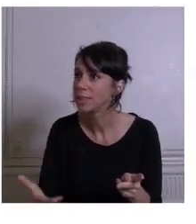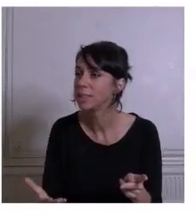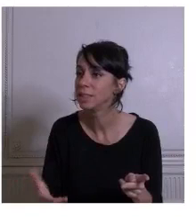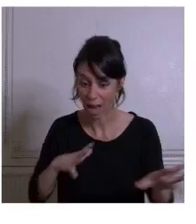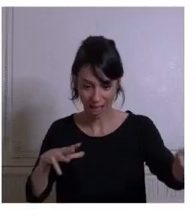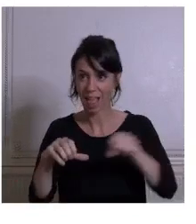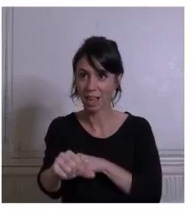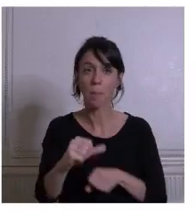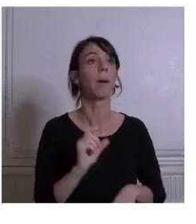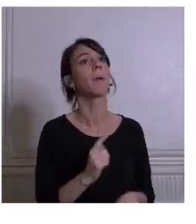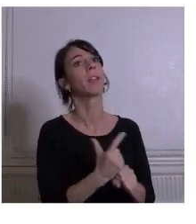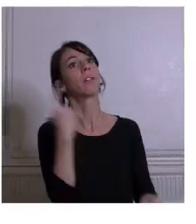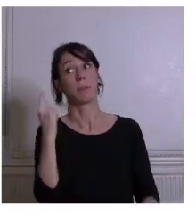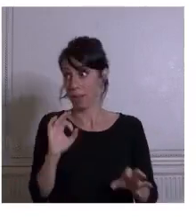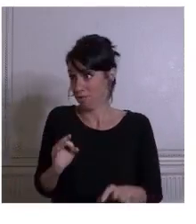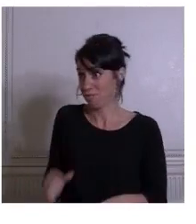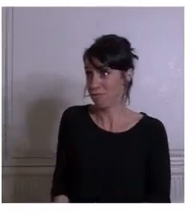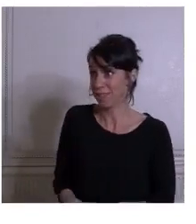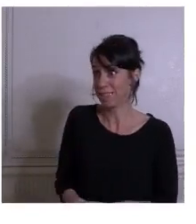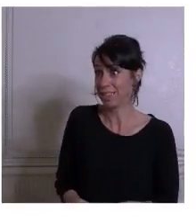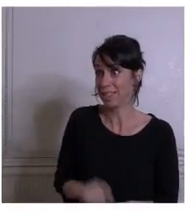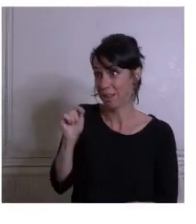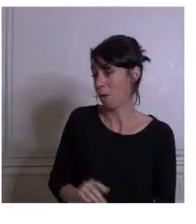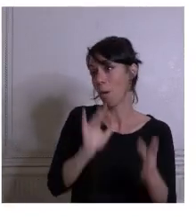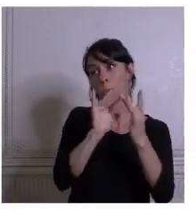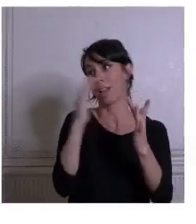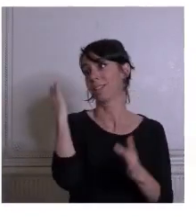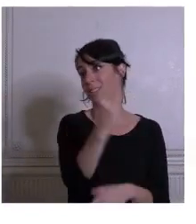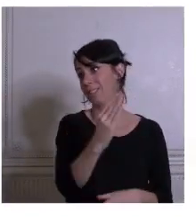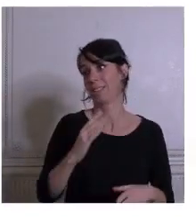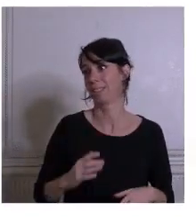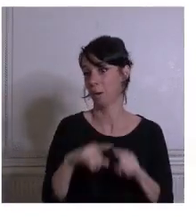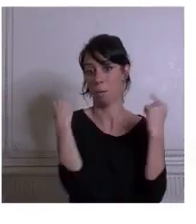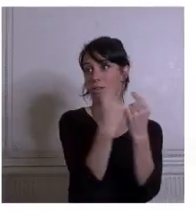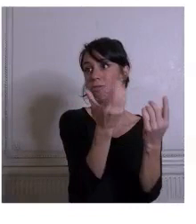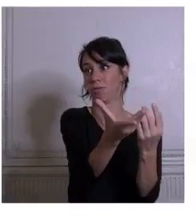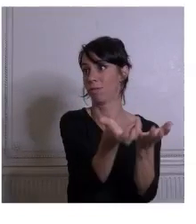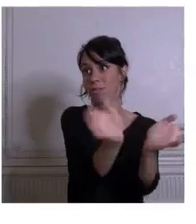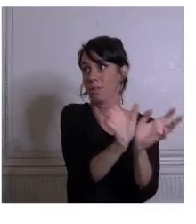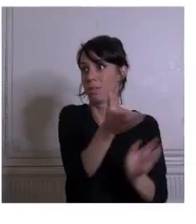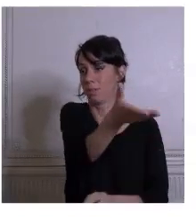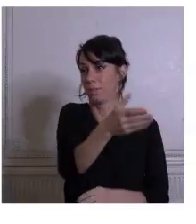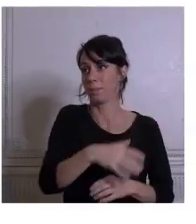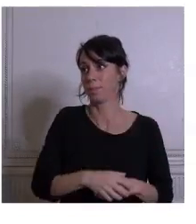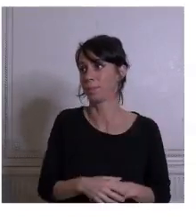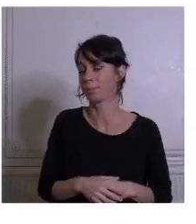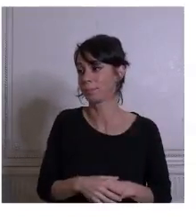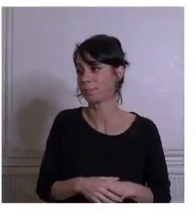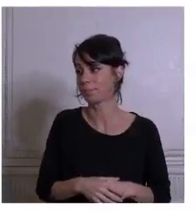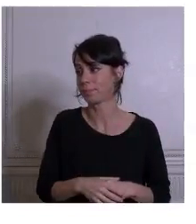la santé, qui font partie des cinq premiers, mais après il y a l'agenda, la propreté, etc.